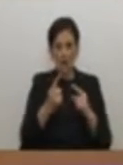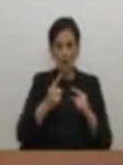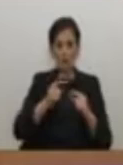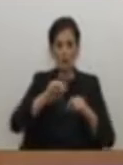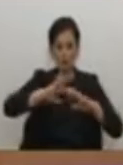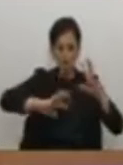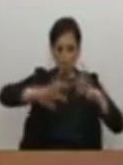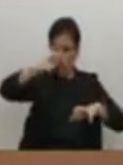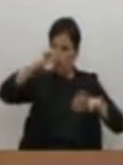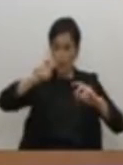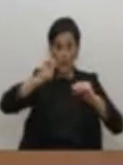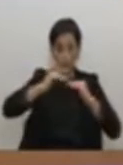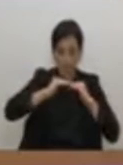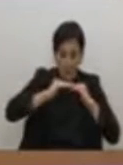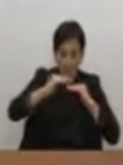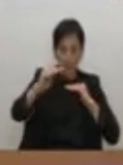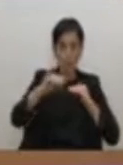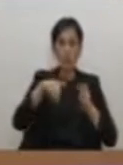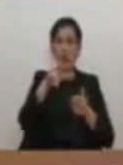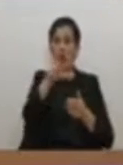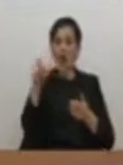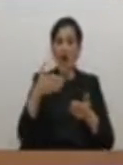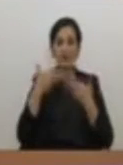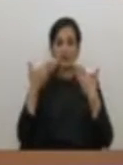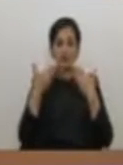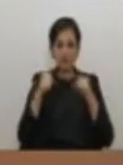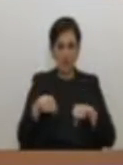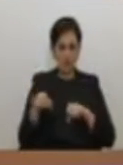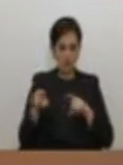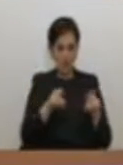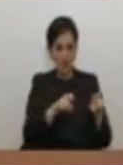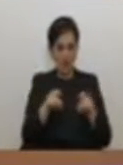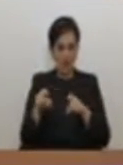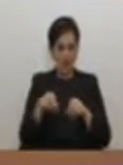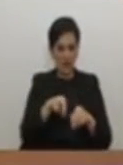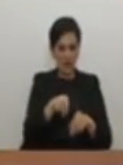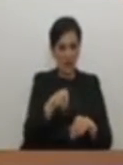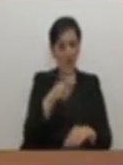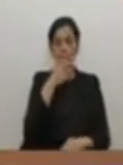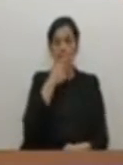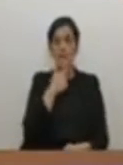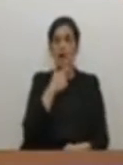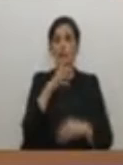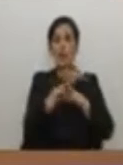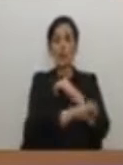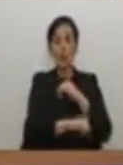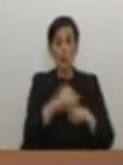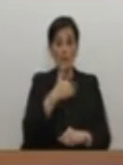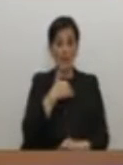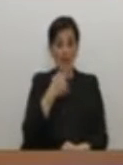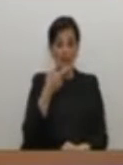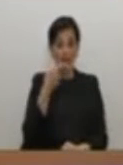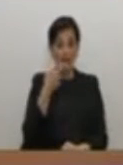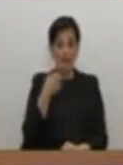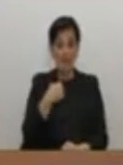და ადვილად შეძლონ ადგილობრივებმა გადაადგილება. ბატონებო, დაბოლოს მინდა ვთქვა,